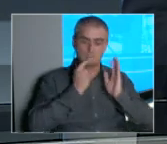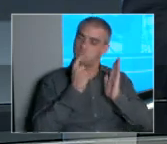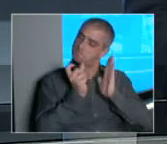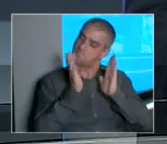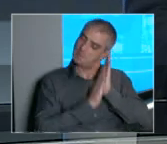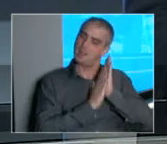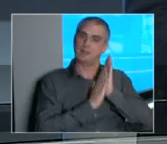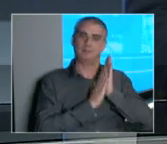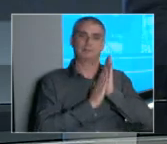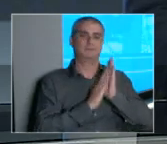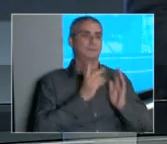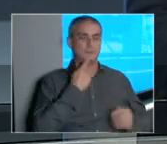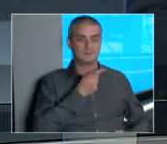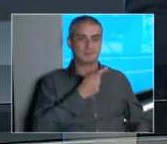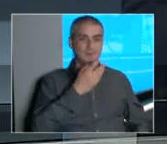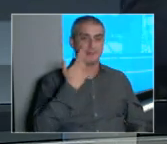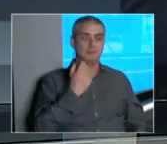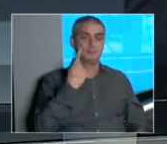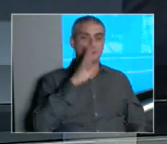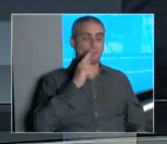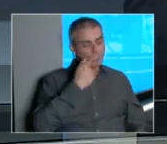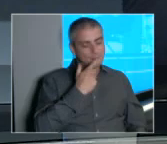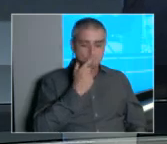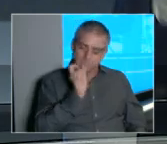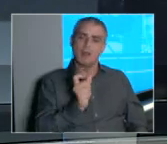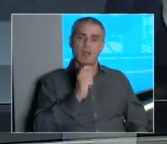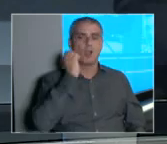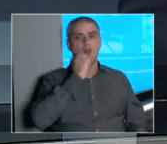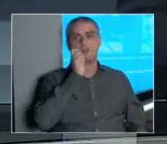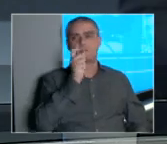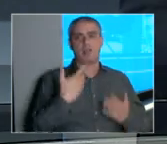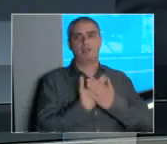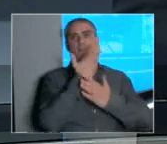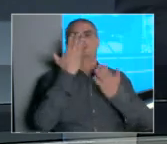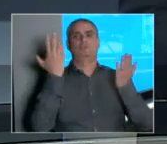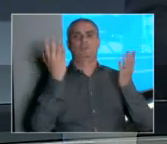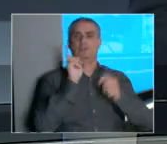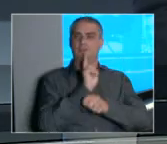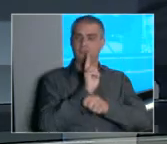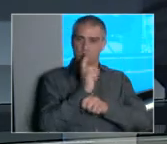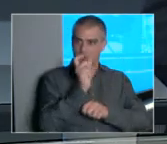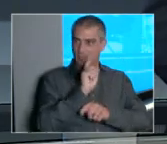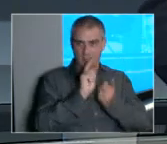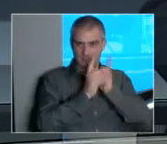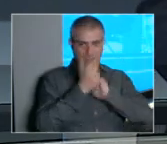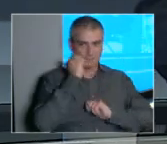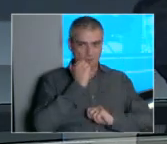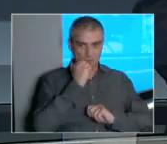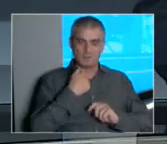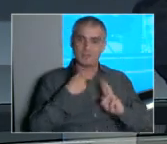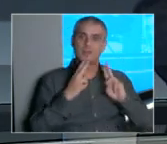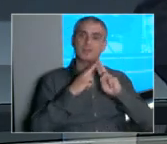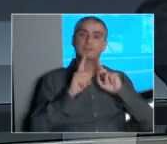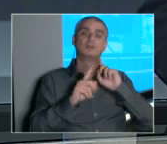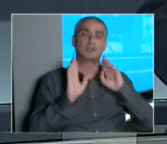זו מילה מפרשת השבוע. בוגי בשבוע שעבר, מילה זו מילה, כל יום מילה חדשה. טוב, אז תשמרו על המילה, רק אל תחליפו אותה כל יום. אנחנו